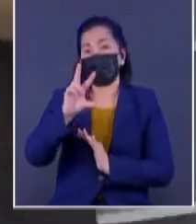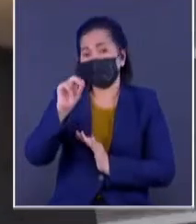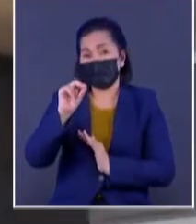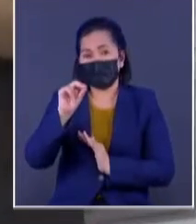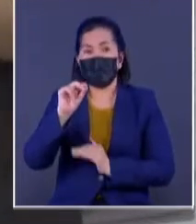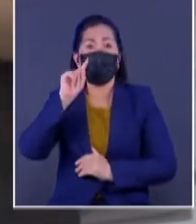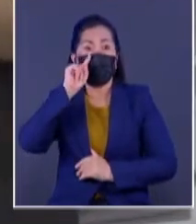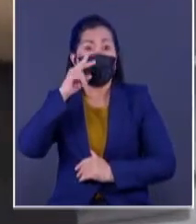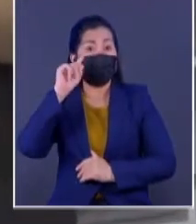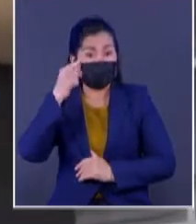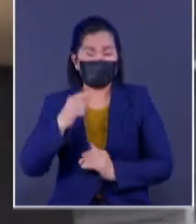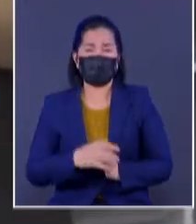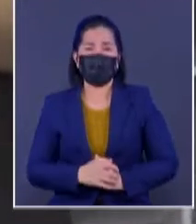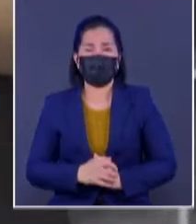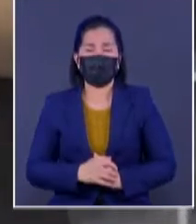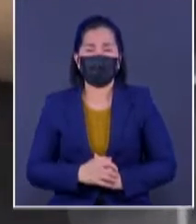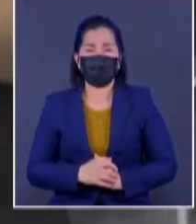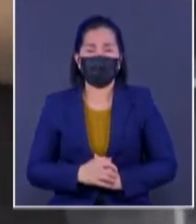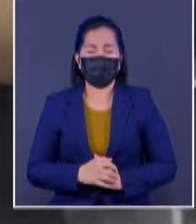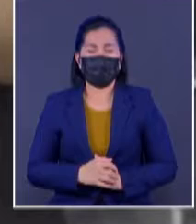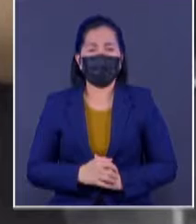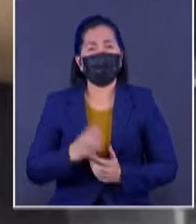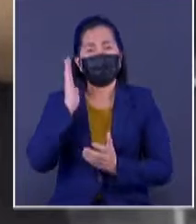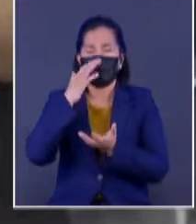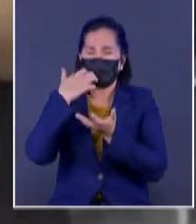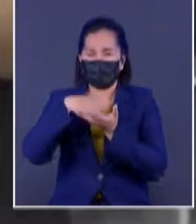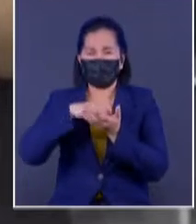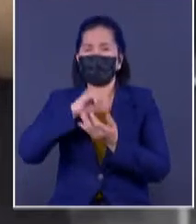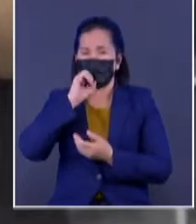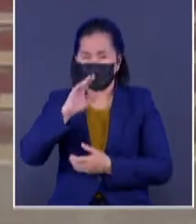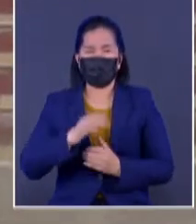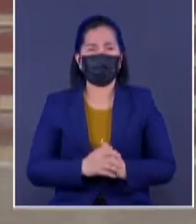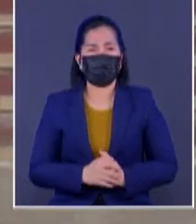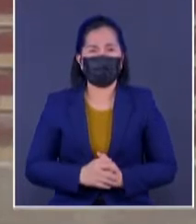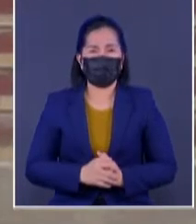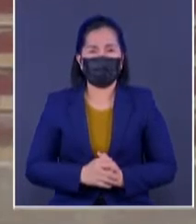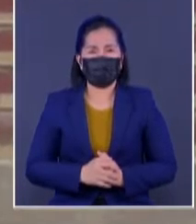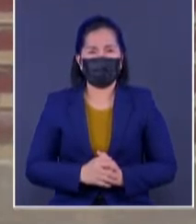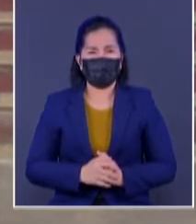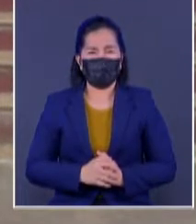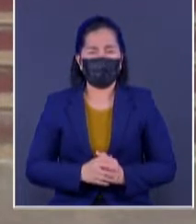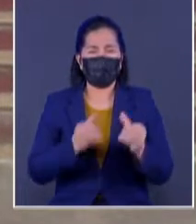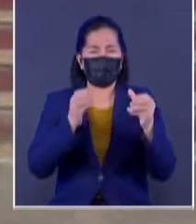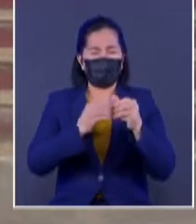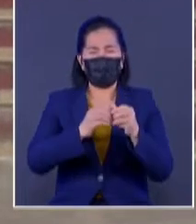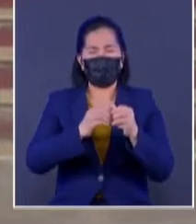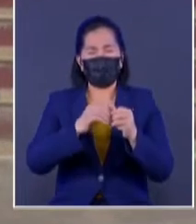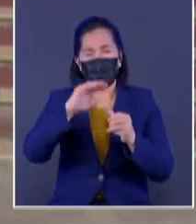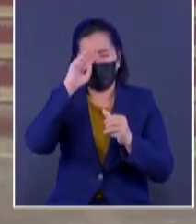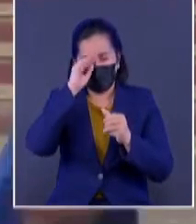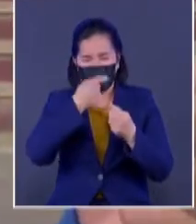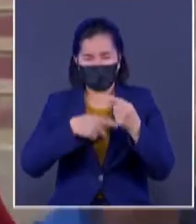ก่อนที่จะไปรับวัคซีนนะคะฮีโร่ซูเปอร์แมนเขาเล่าให้ฟังด้วยค่ะว่าตัวเขาเนี่ยเป็นผู้ป่วยใน7กลุ่มโรคเสี่ยง